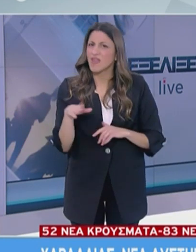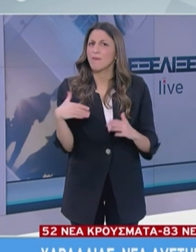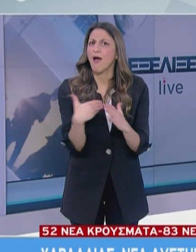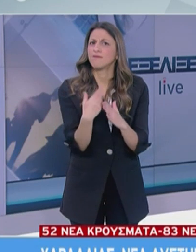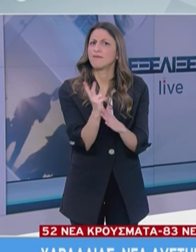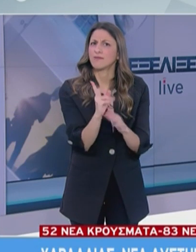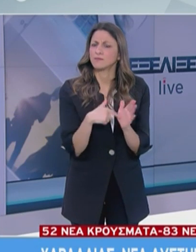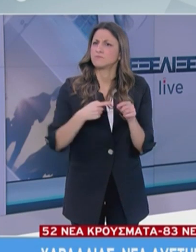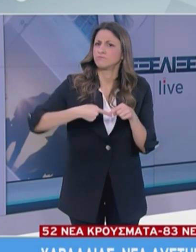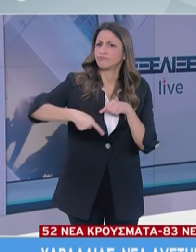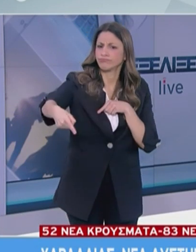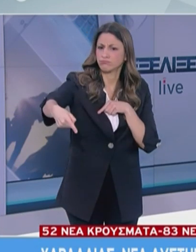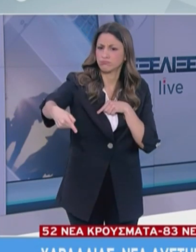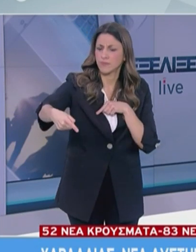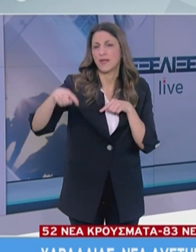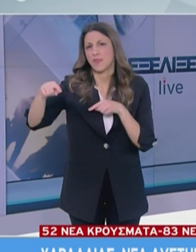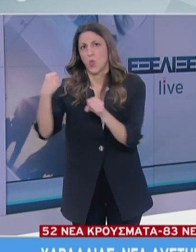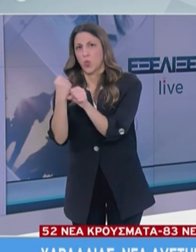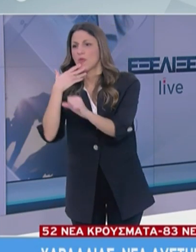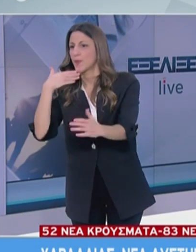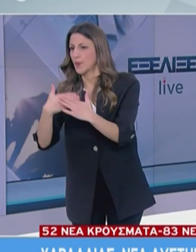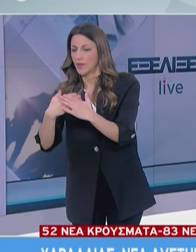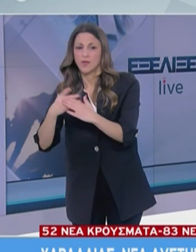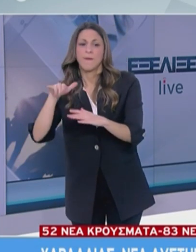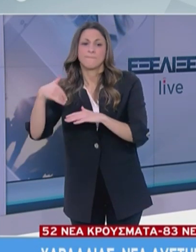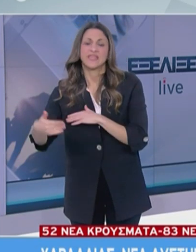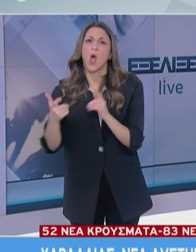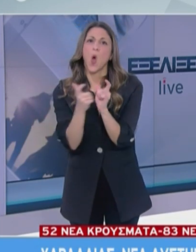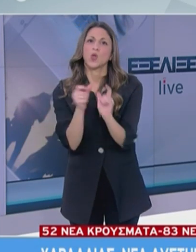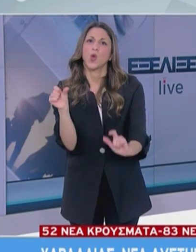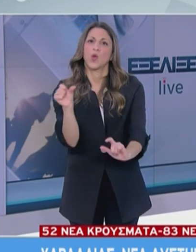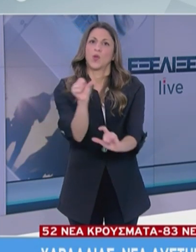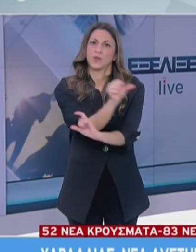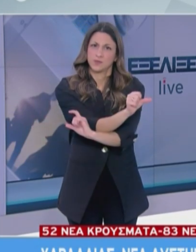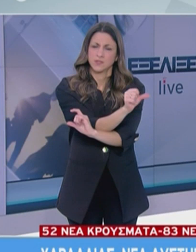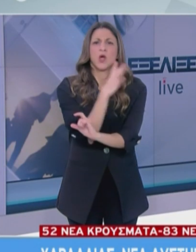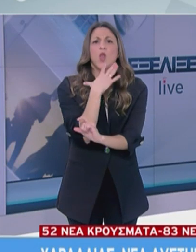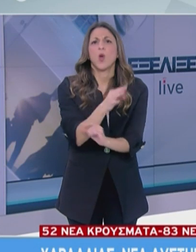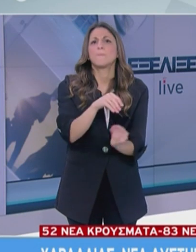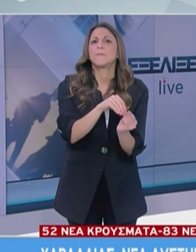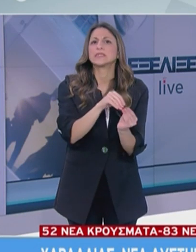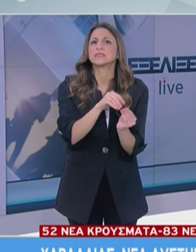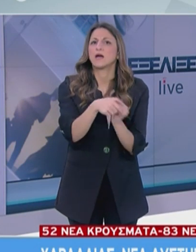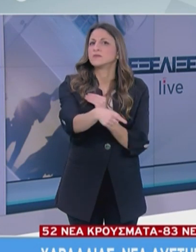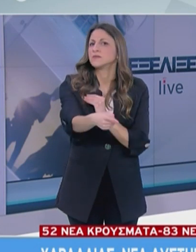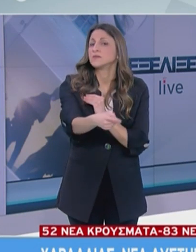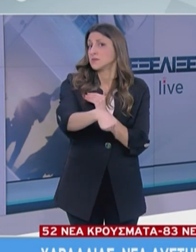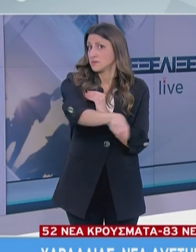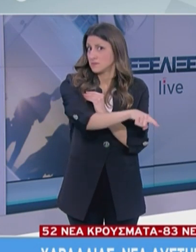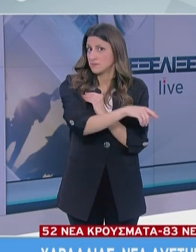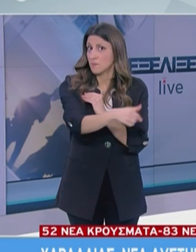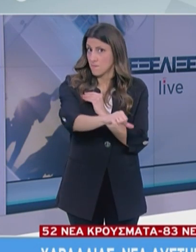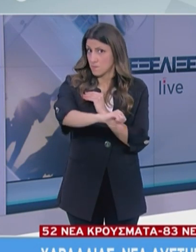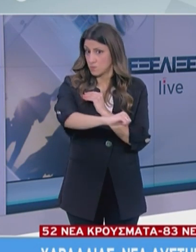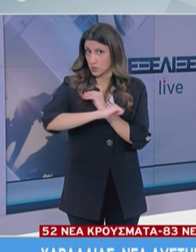τους και μετακινούμενοι προς τη μόνιμη κατοικία τους, δηλαδή στα χωριά τους, για τις μέρες του Πάσχα, δεν θα έχουν τη